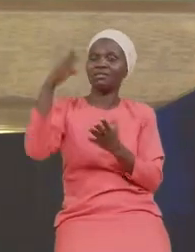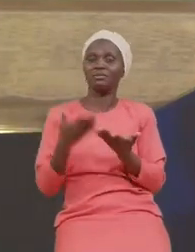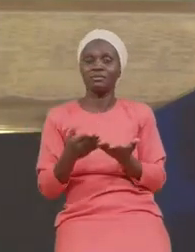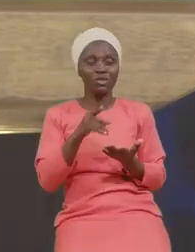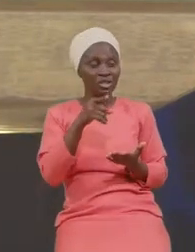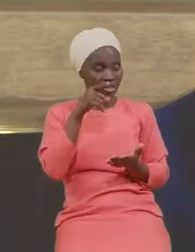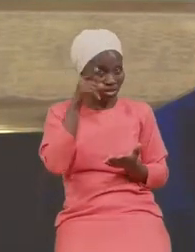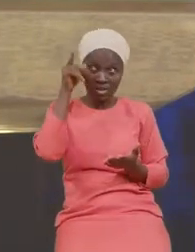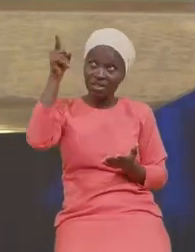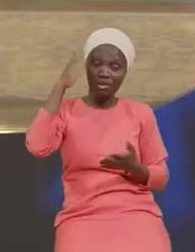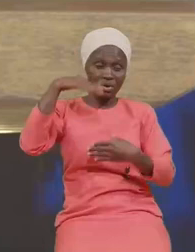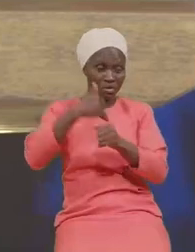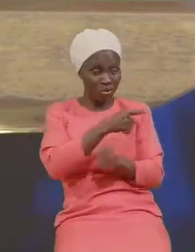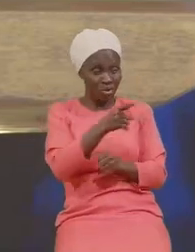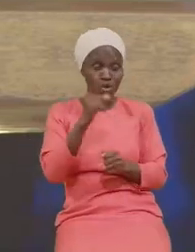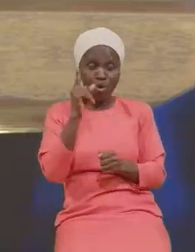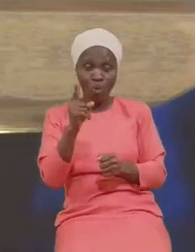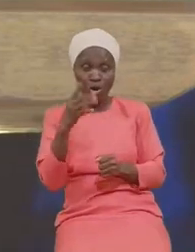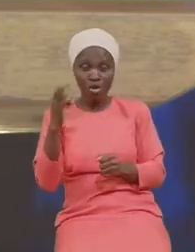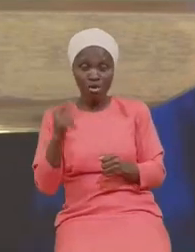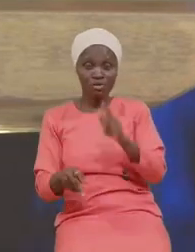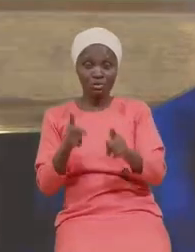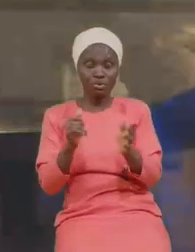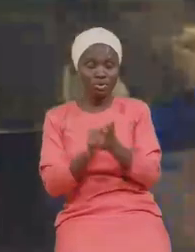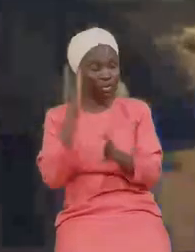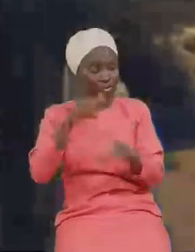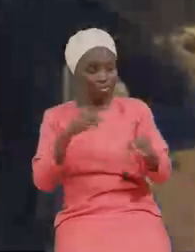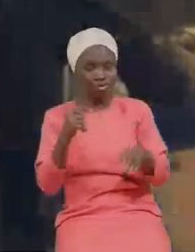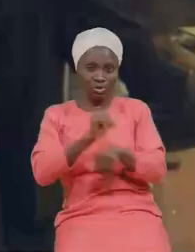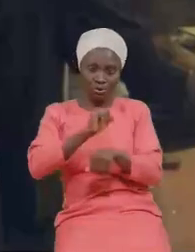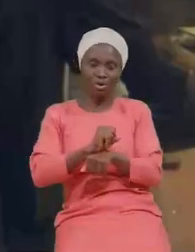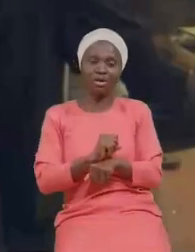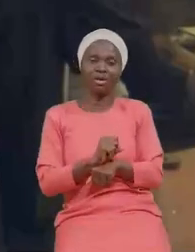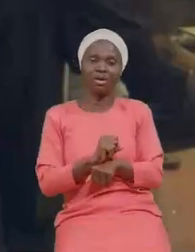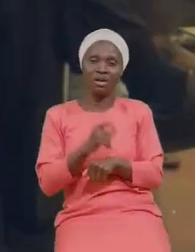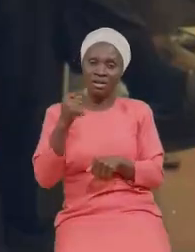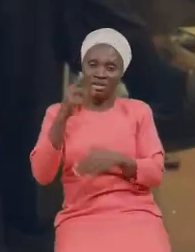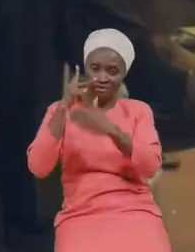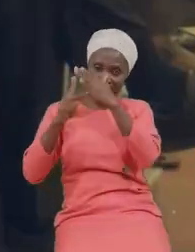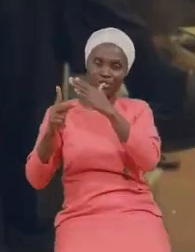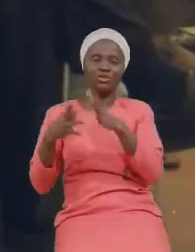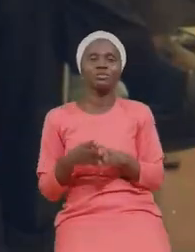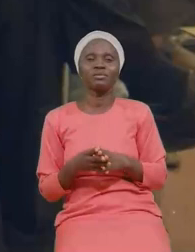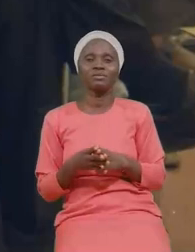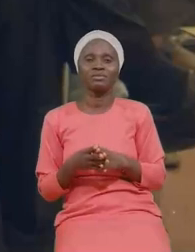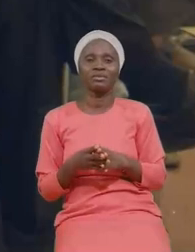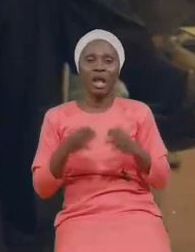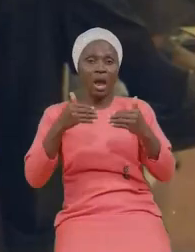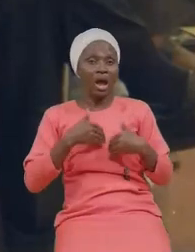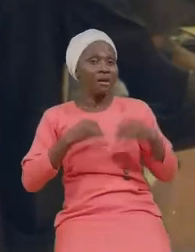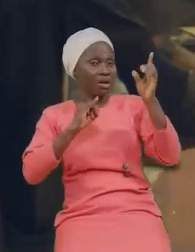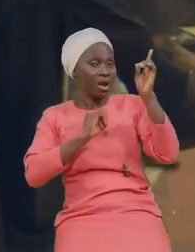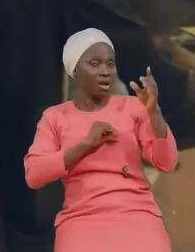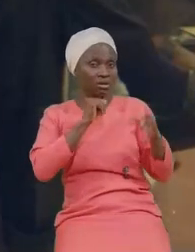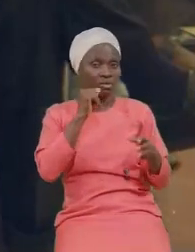si tu vas lui demander il va te si tu vas lui demander il va faire de toi l'un des gens qui vont exécuter